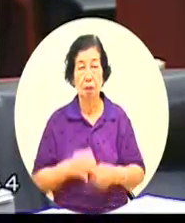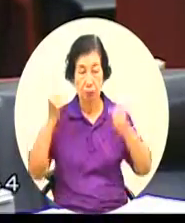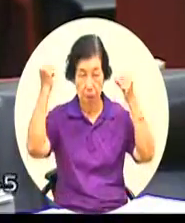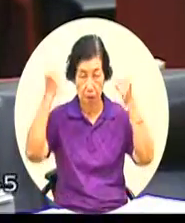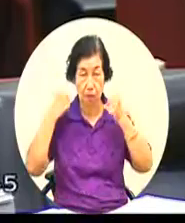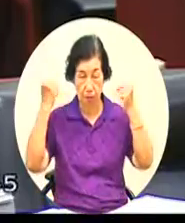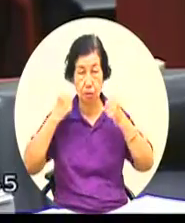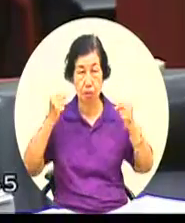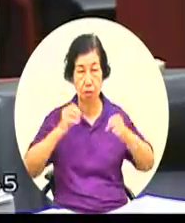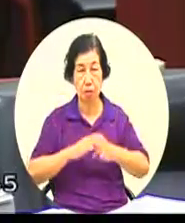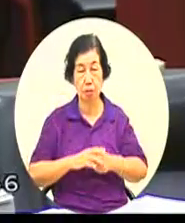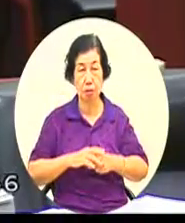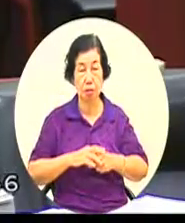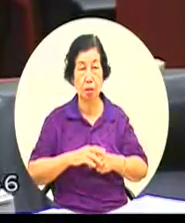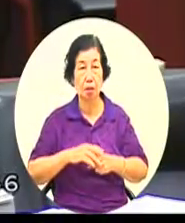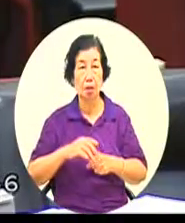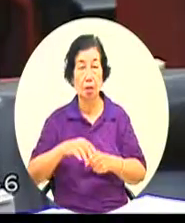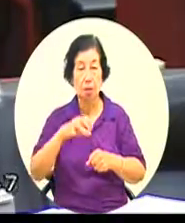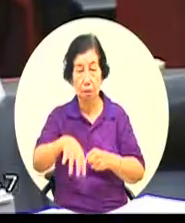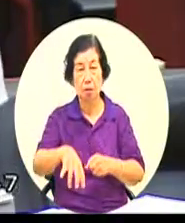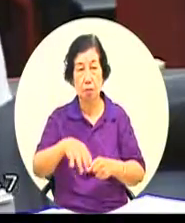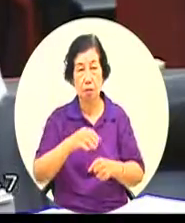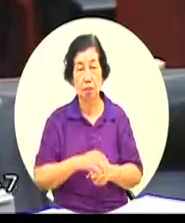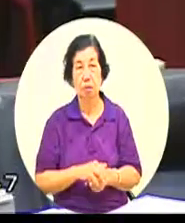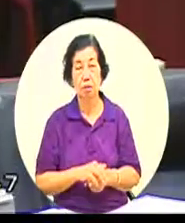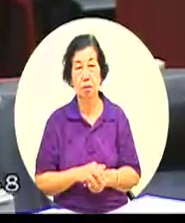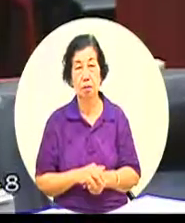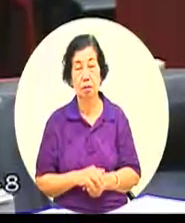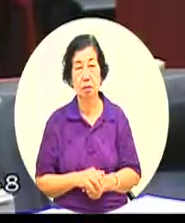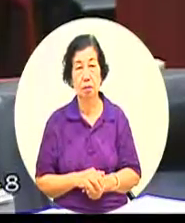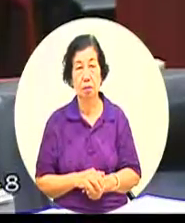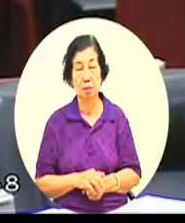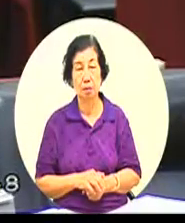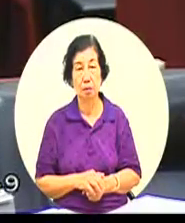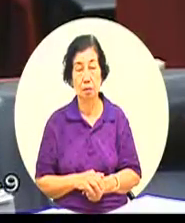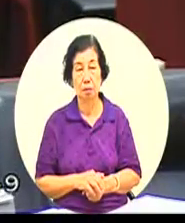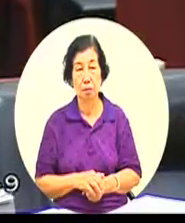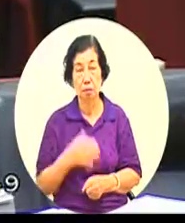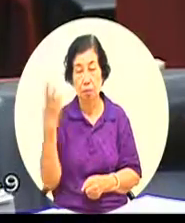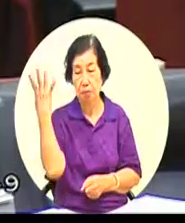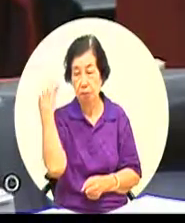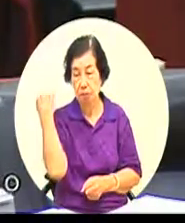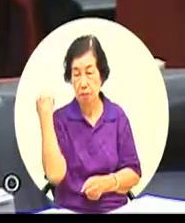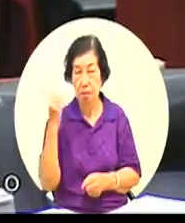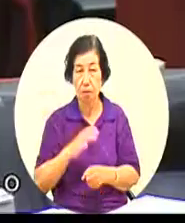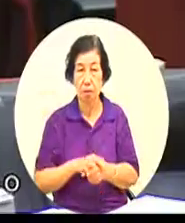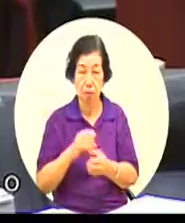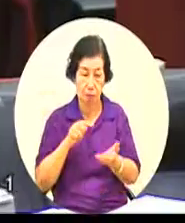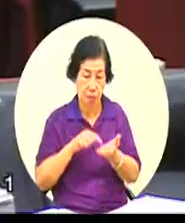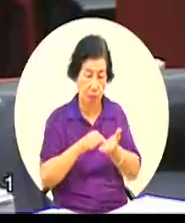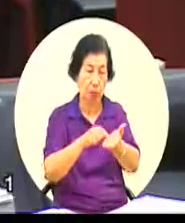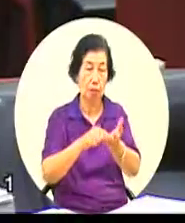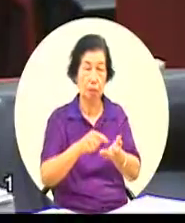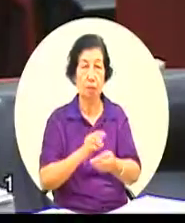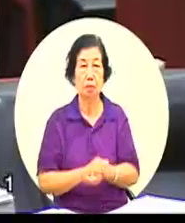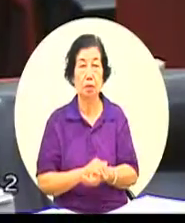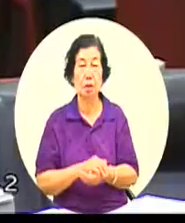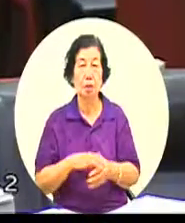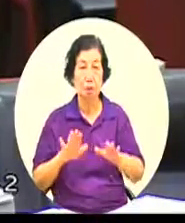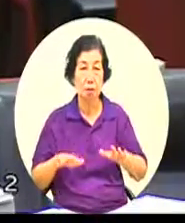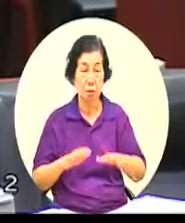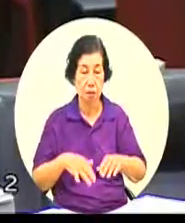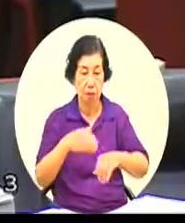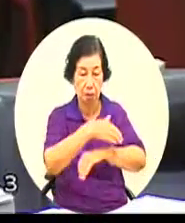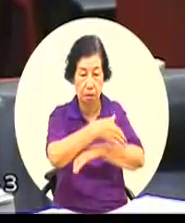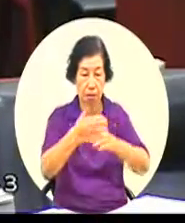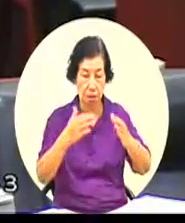我要搞体检处要拜读者，因迄天吼，我有跟认真做者啦，但是我想。合并较紧哦，我讲体